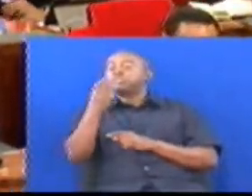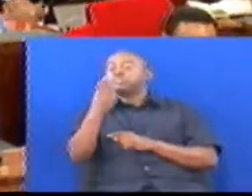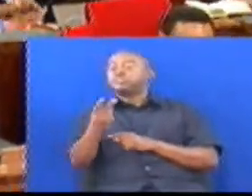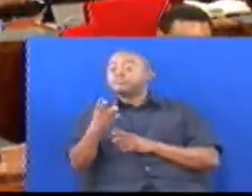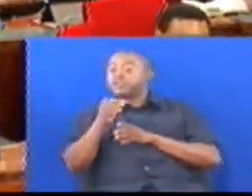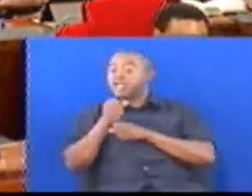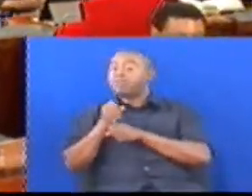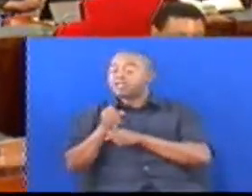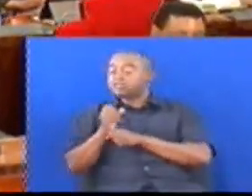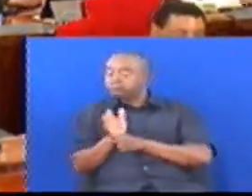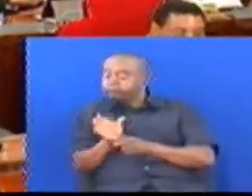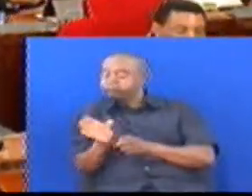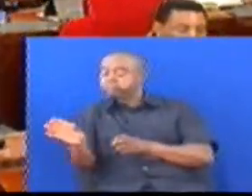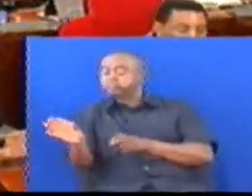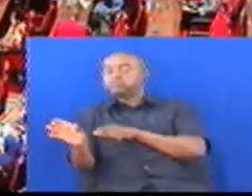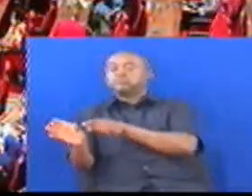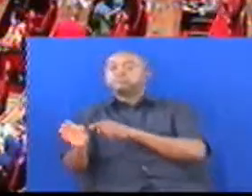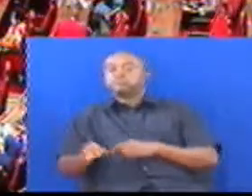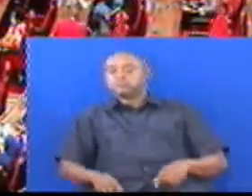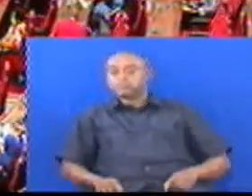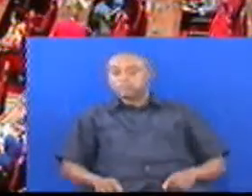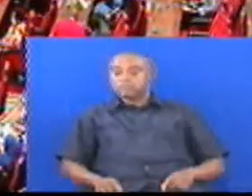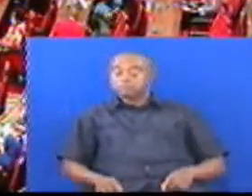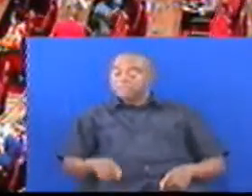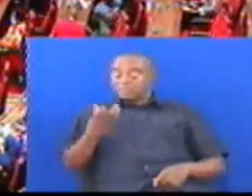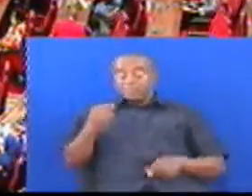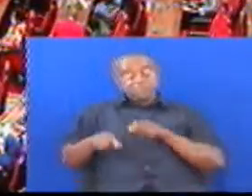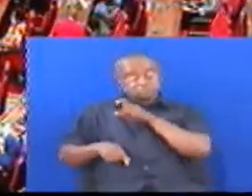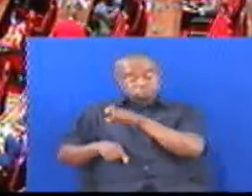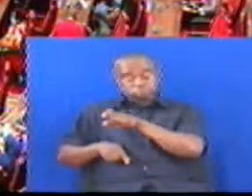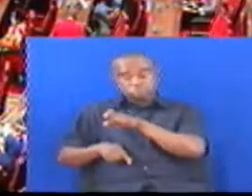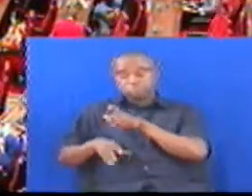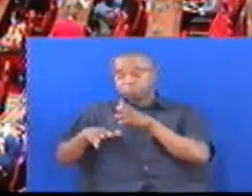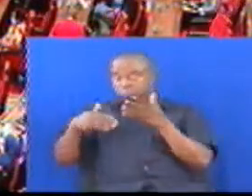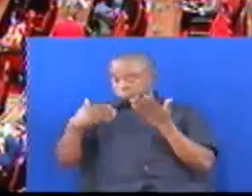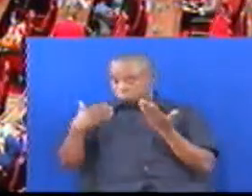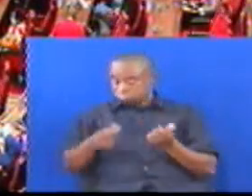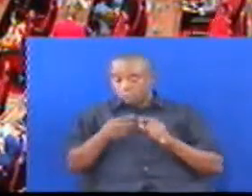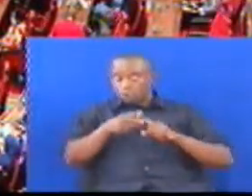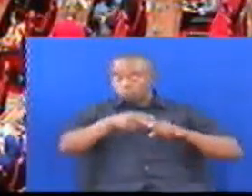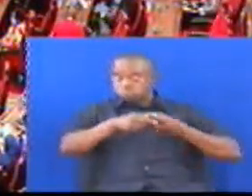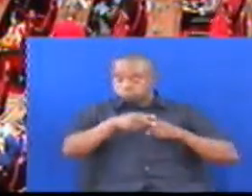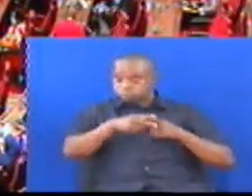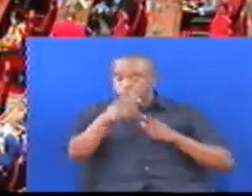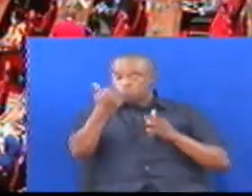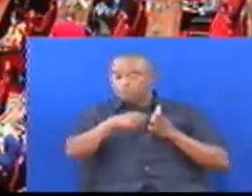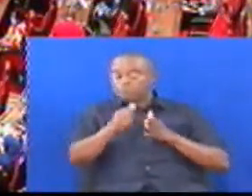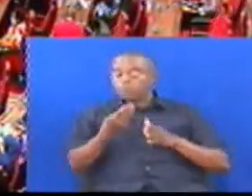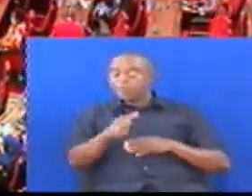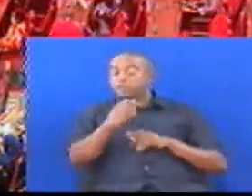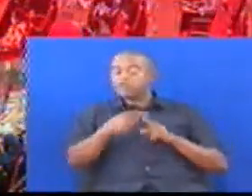122.5% ya bajeti iliyotengwa. Kati ya kiasi hicho, wakandarasi wamelipa shilingi bilioni